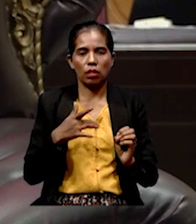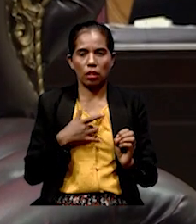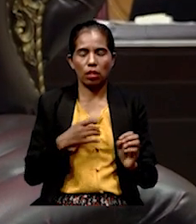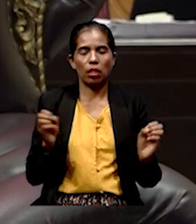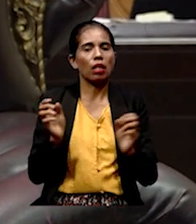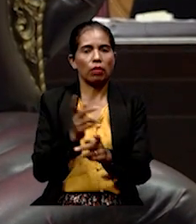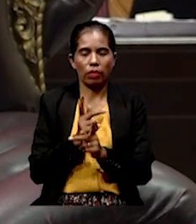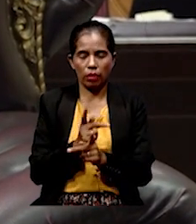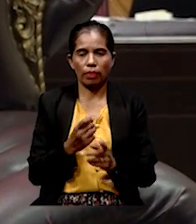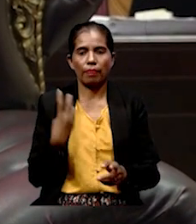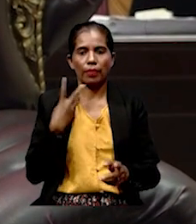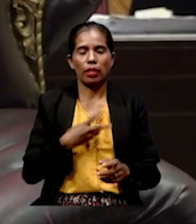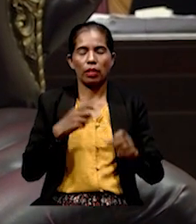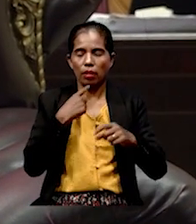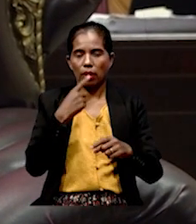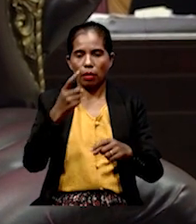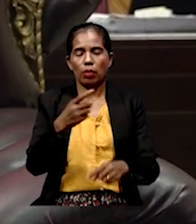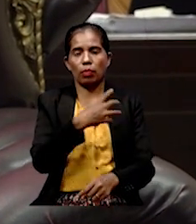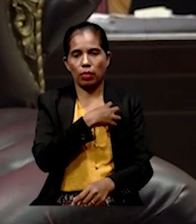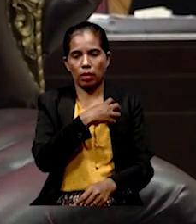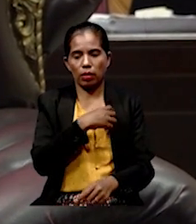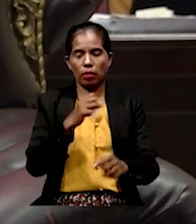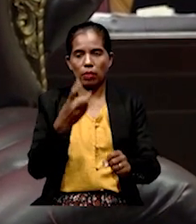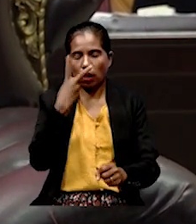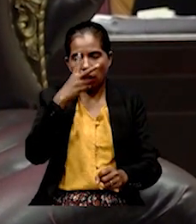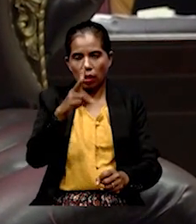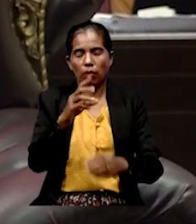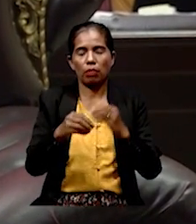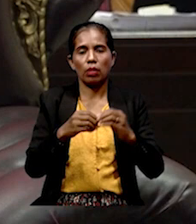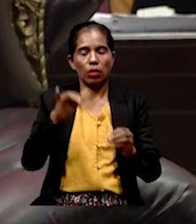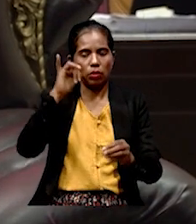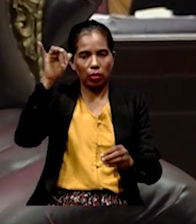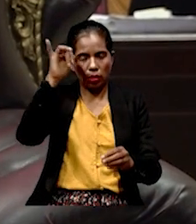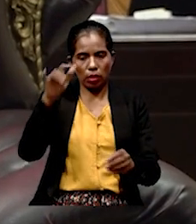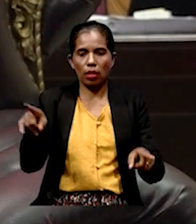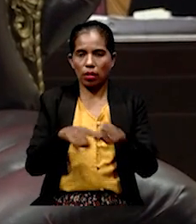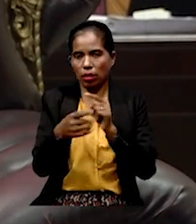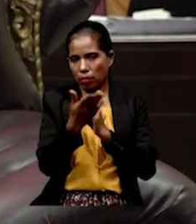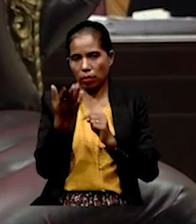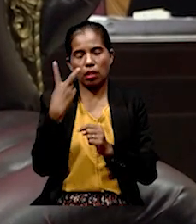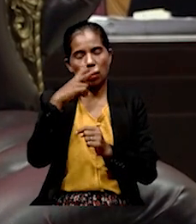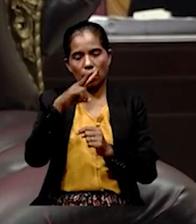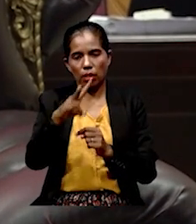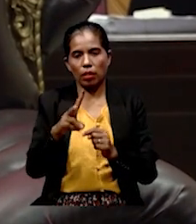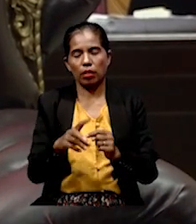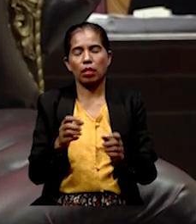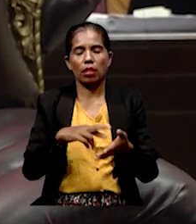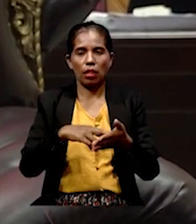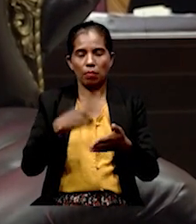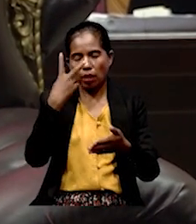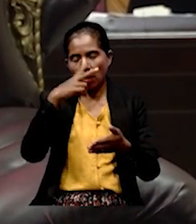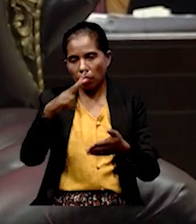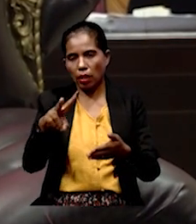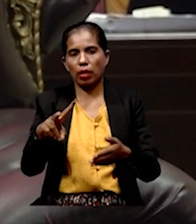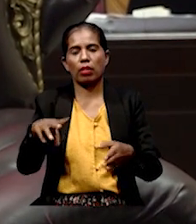orienta na komando para atau rigor by dene horsek dan situ bo sirahare sirahalo na checkpoint ya dili tantu ya